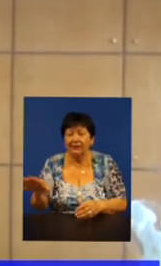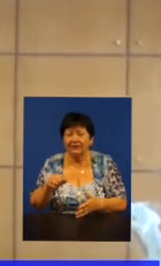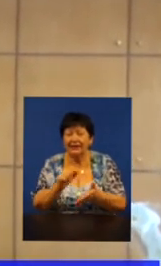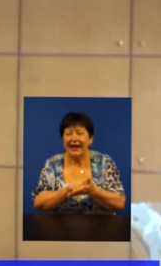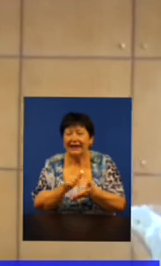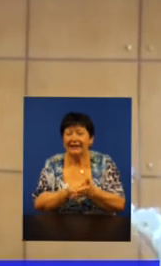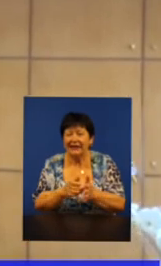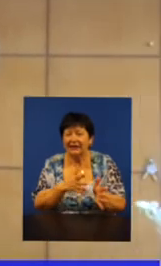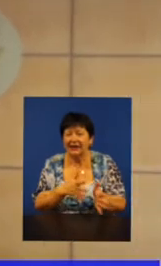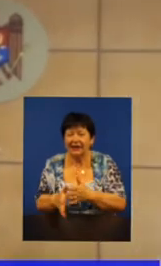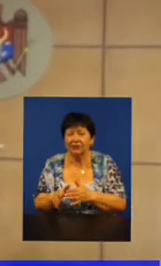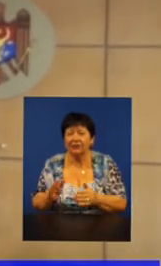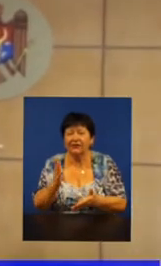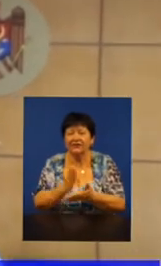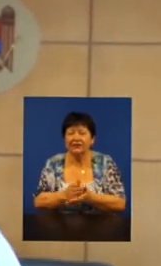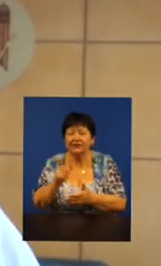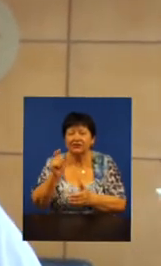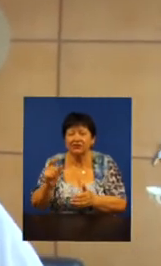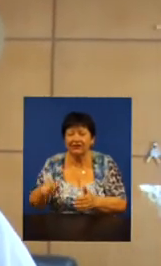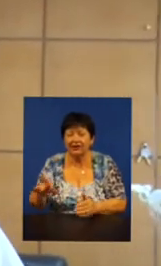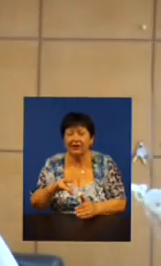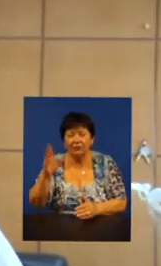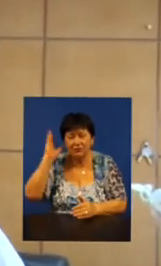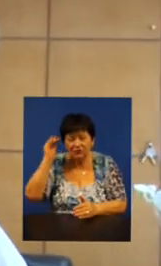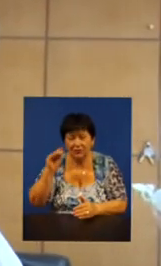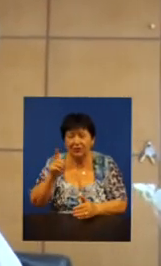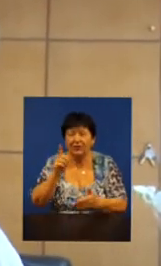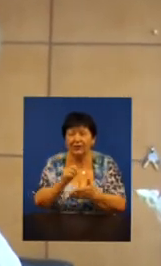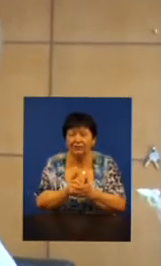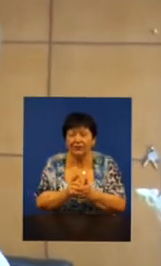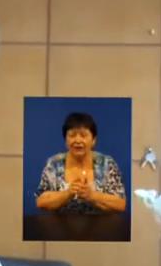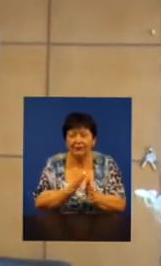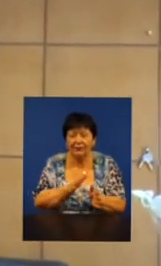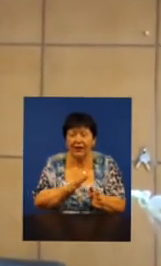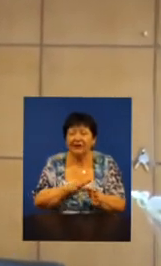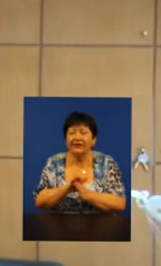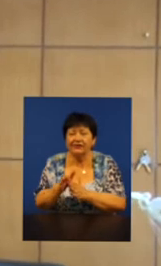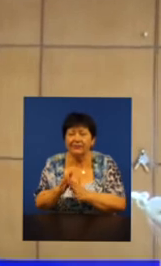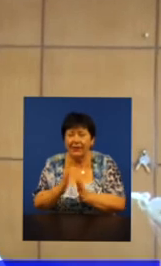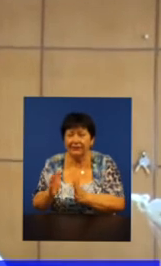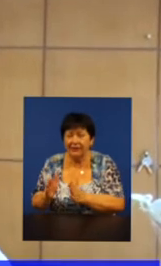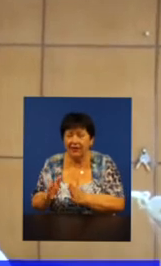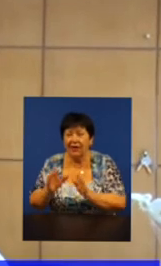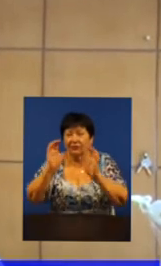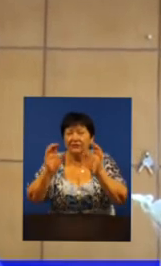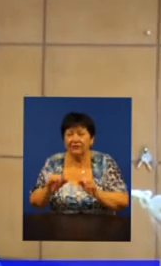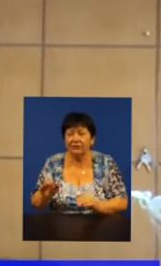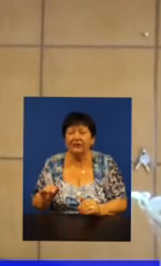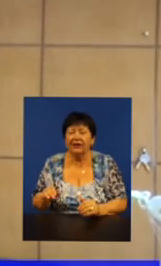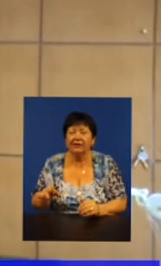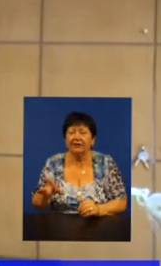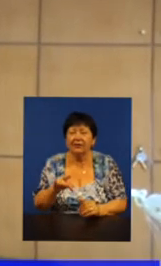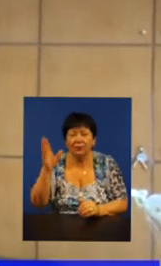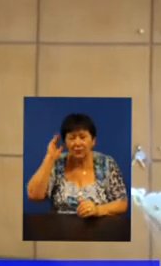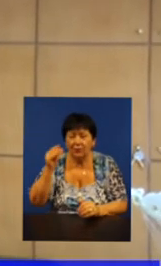sunt cetățenii Republicii Moldova. Le dorim ca să respecte Constituția Republicii Moldova, legislația și să